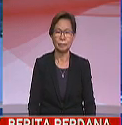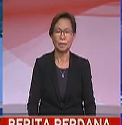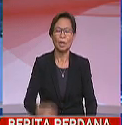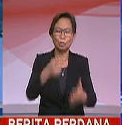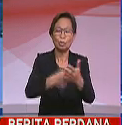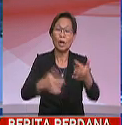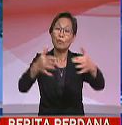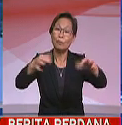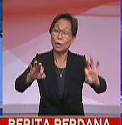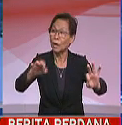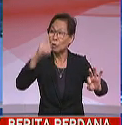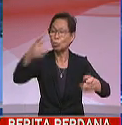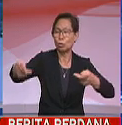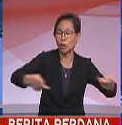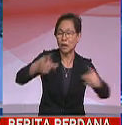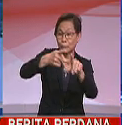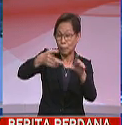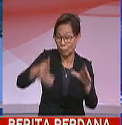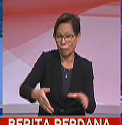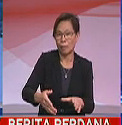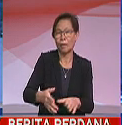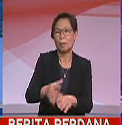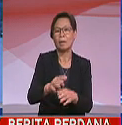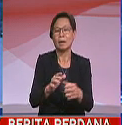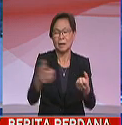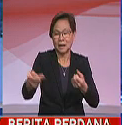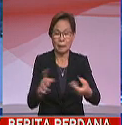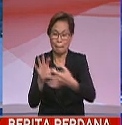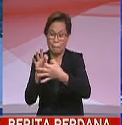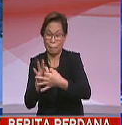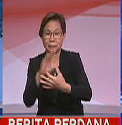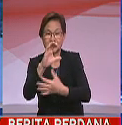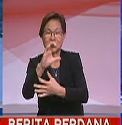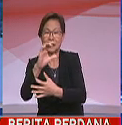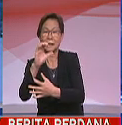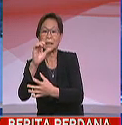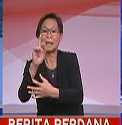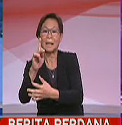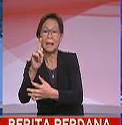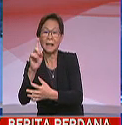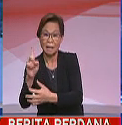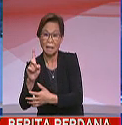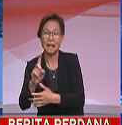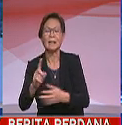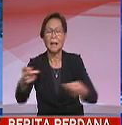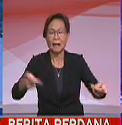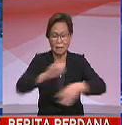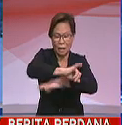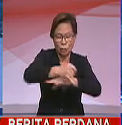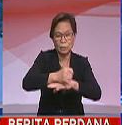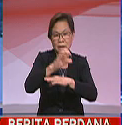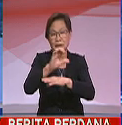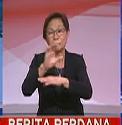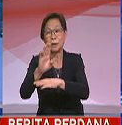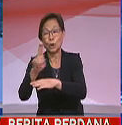Pengecualian cukai jualan untuk kereta penumpang membabitkan kenderaan pemasangan tempatan CKD dan model diimport sepenuhnya